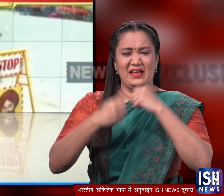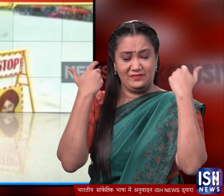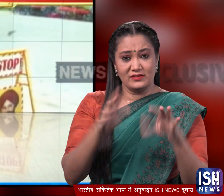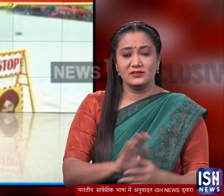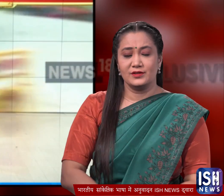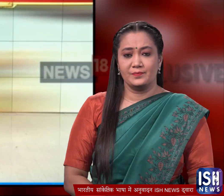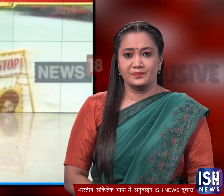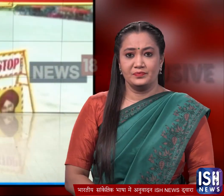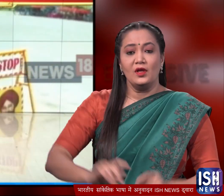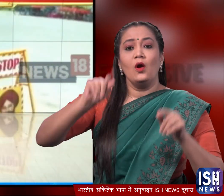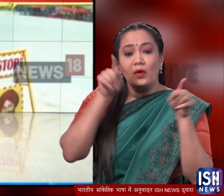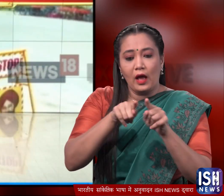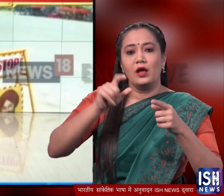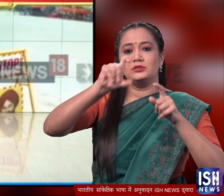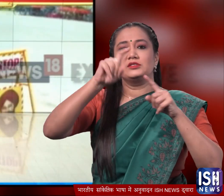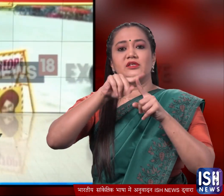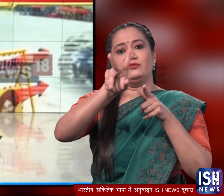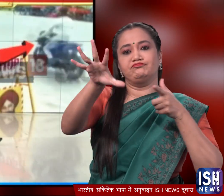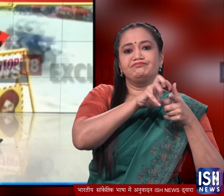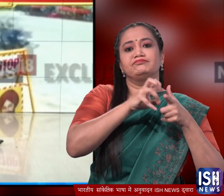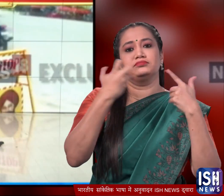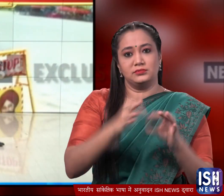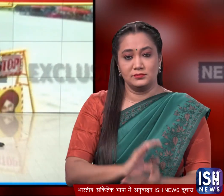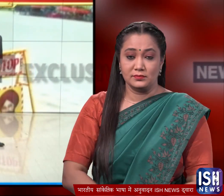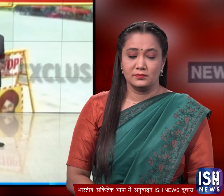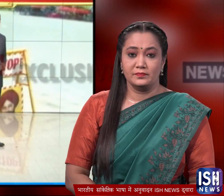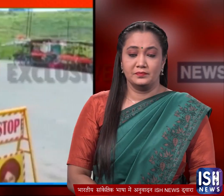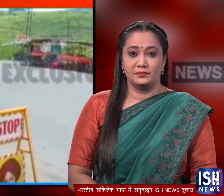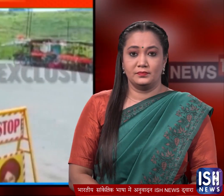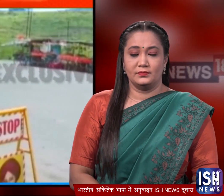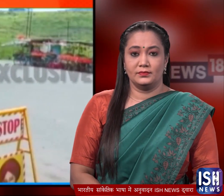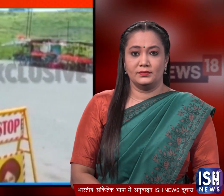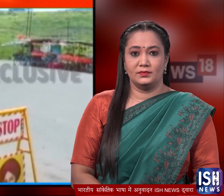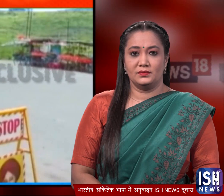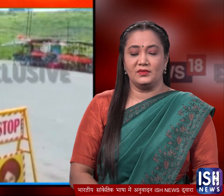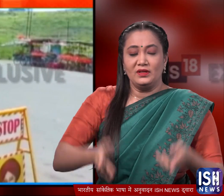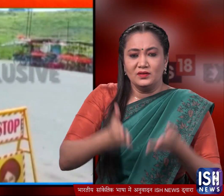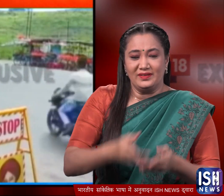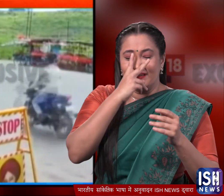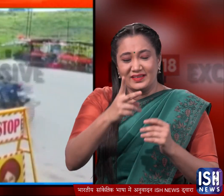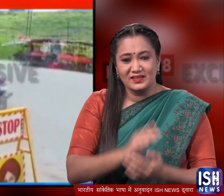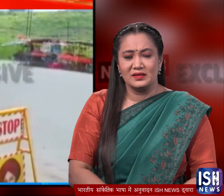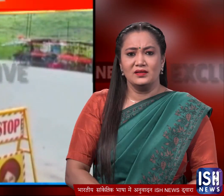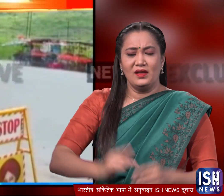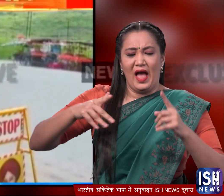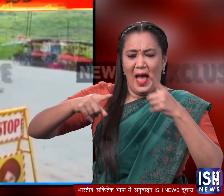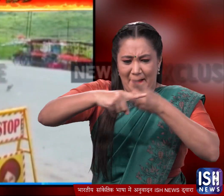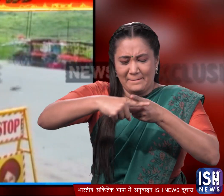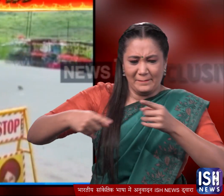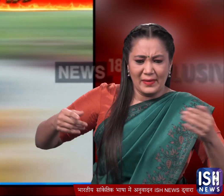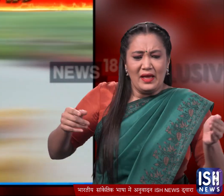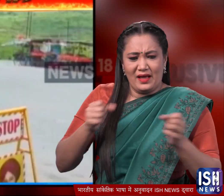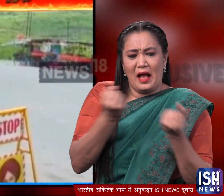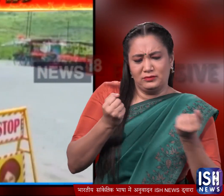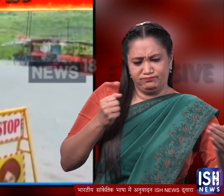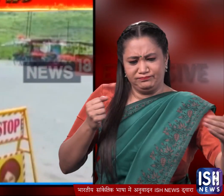जोरदार टक्कर हो गई। ये पूरी घटना वहां लगे एक सीसीटीवी कैमरे में रिकॉर्ड हो गई, जिसमें दिखा कि वहां के एक चौराहे पर एक कार मुड़ी